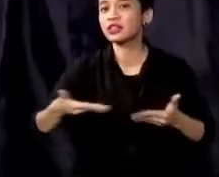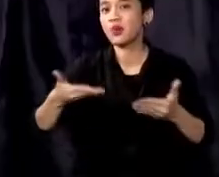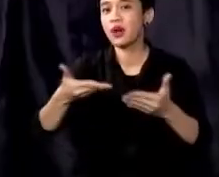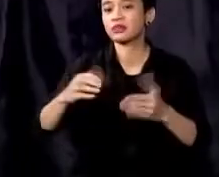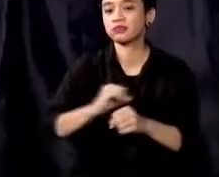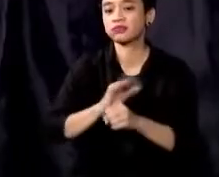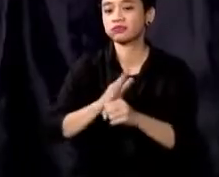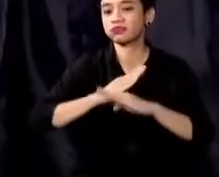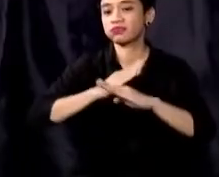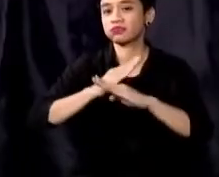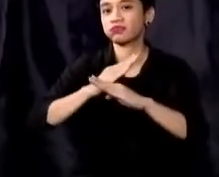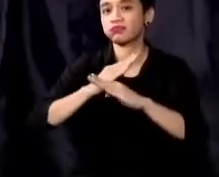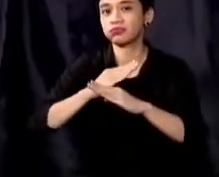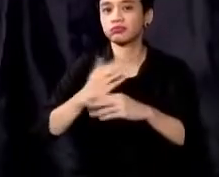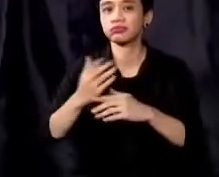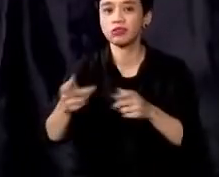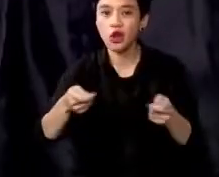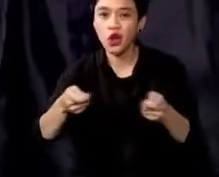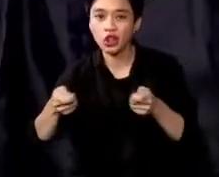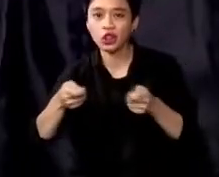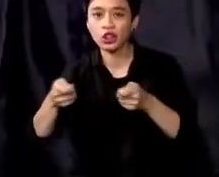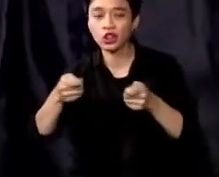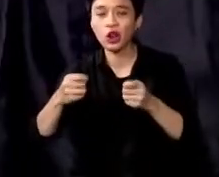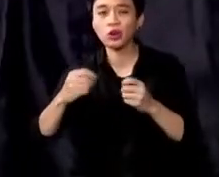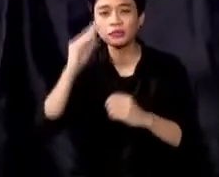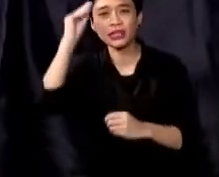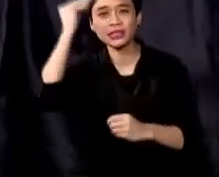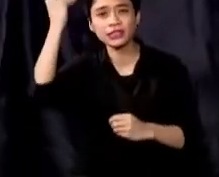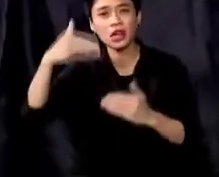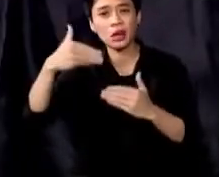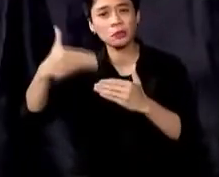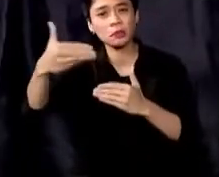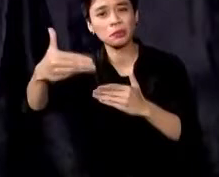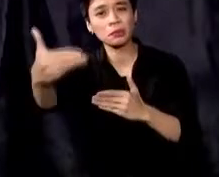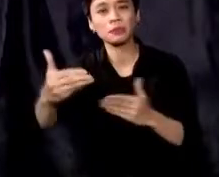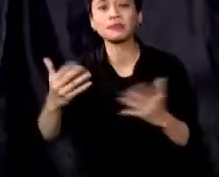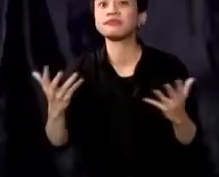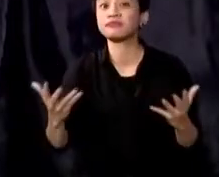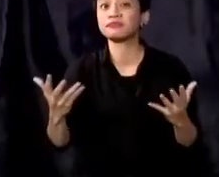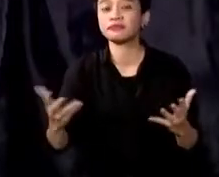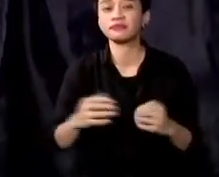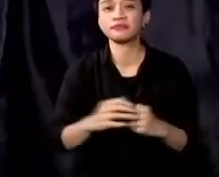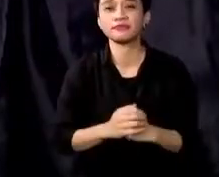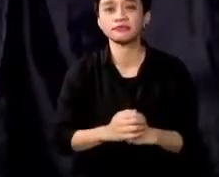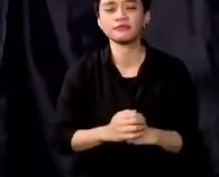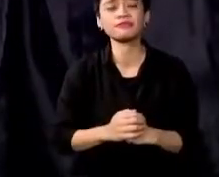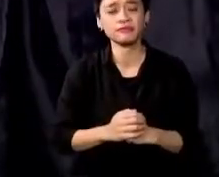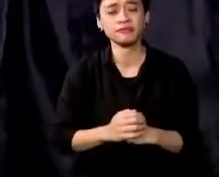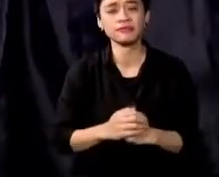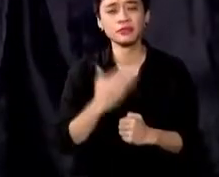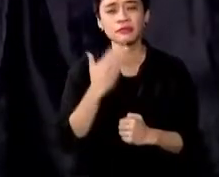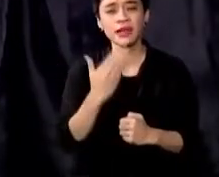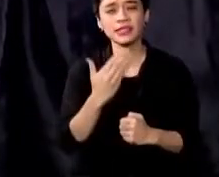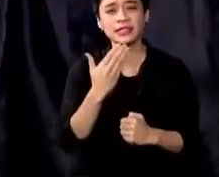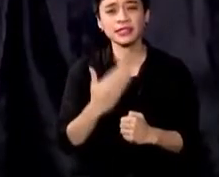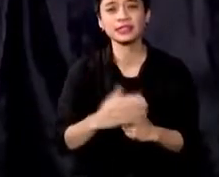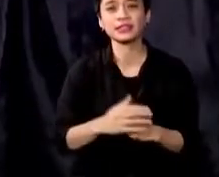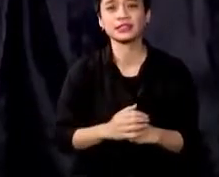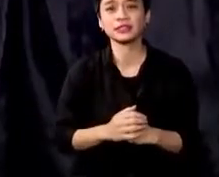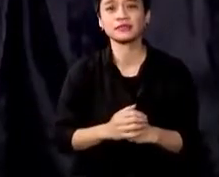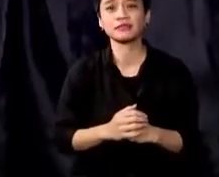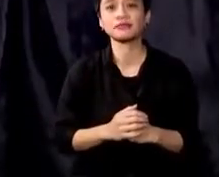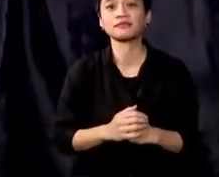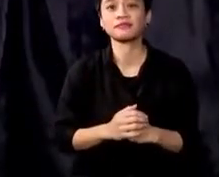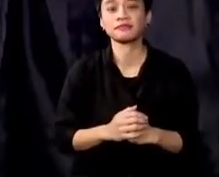covid-1 di tahun 2020 ini ya Eh terima kasih pertanyaannya jadi